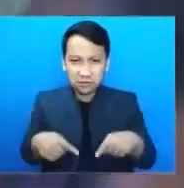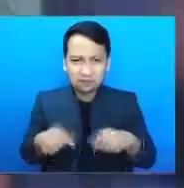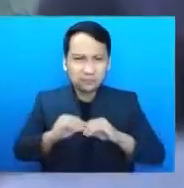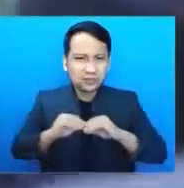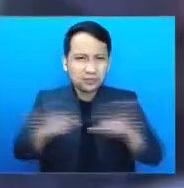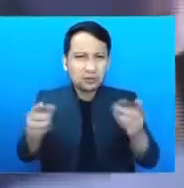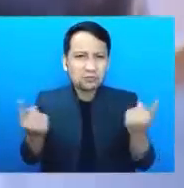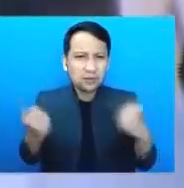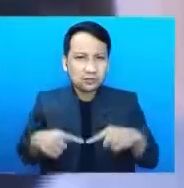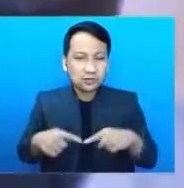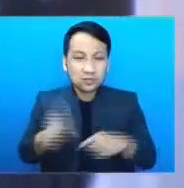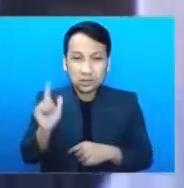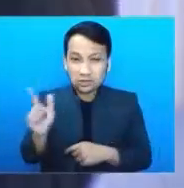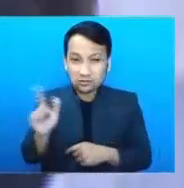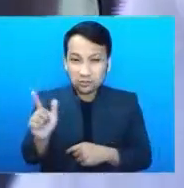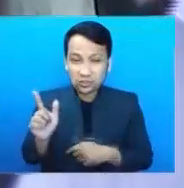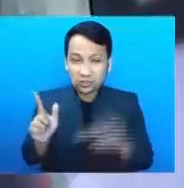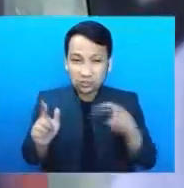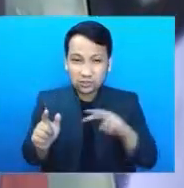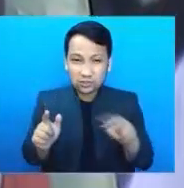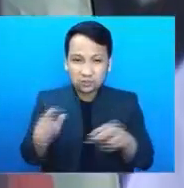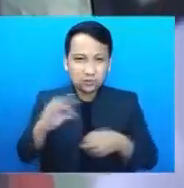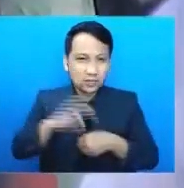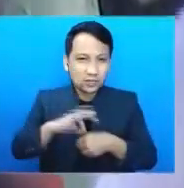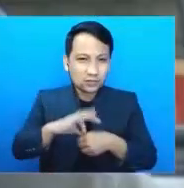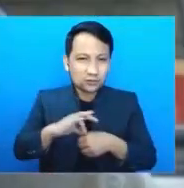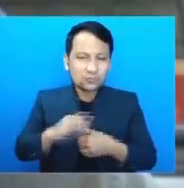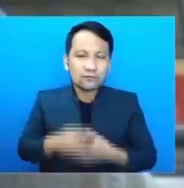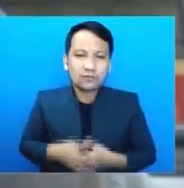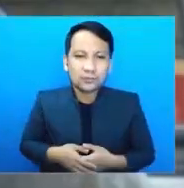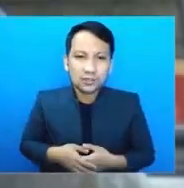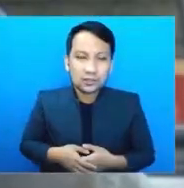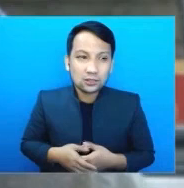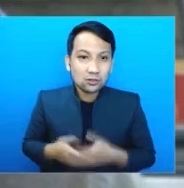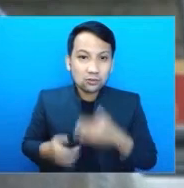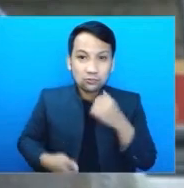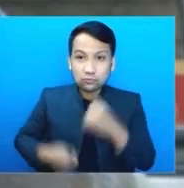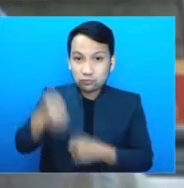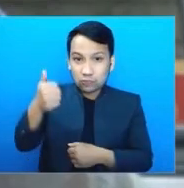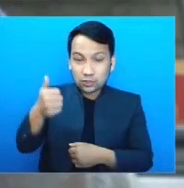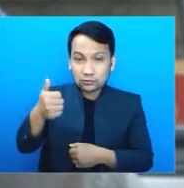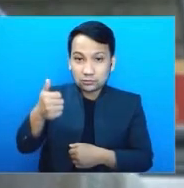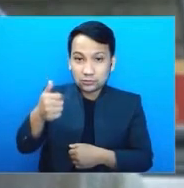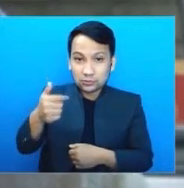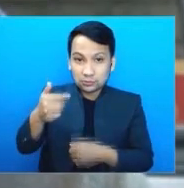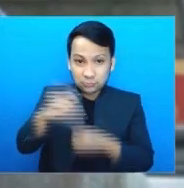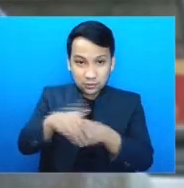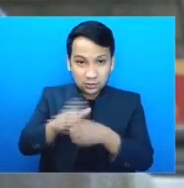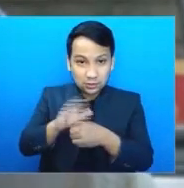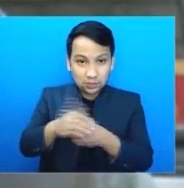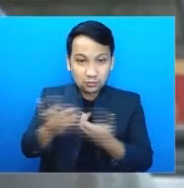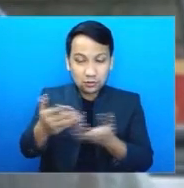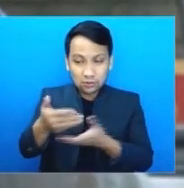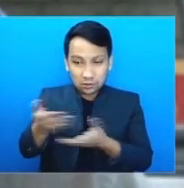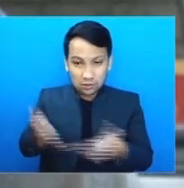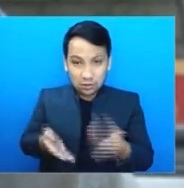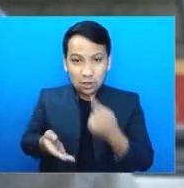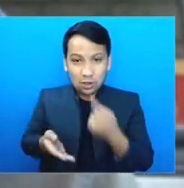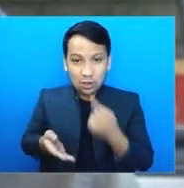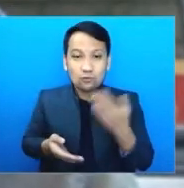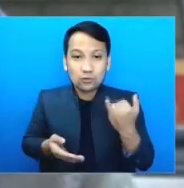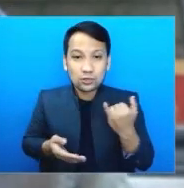sa eleksyon. Lumitaw nga na si Trump won the US election in part because Russia